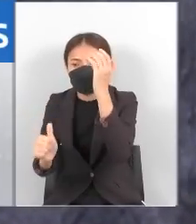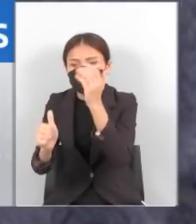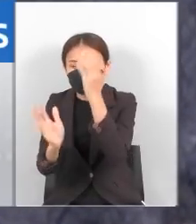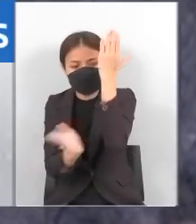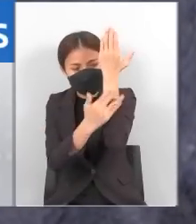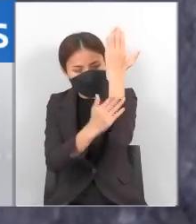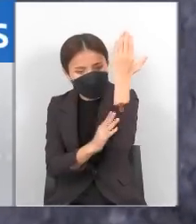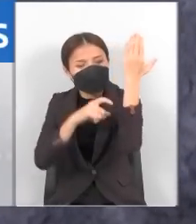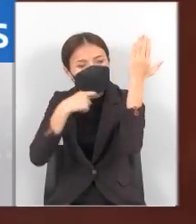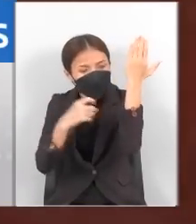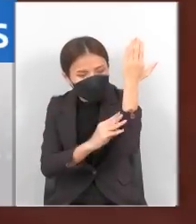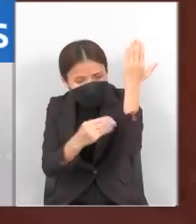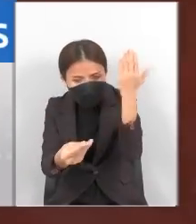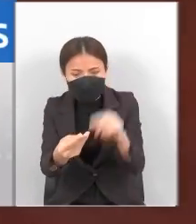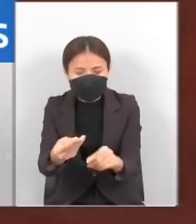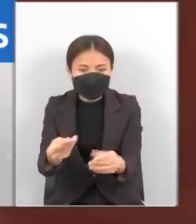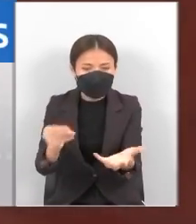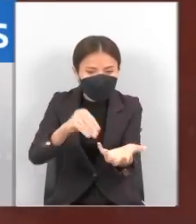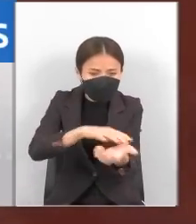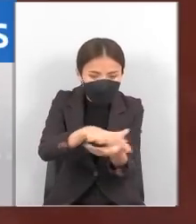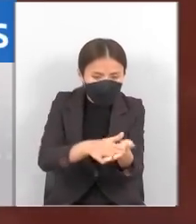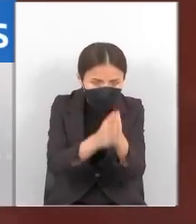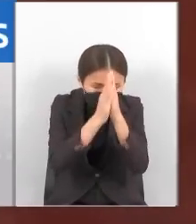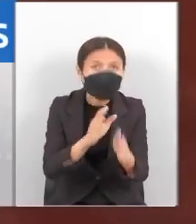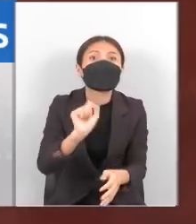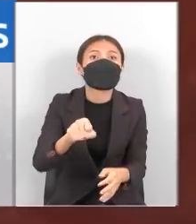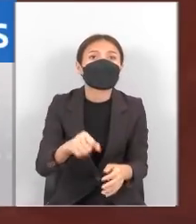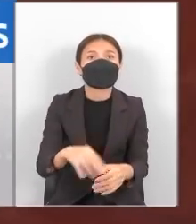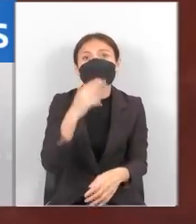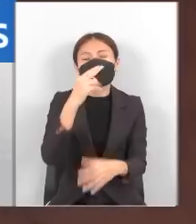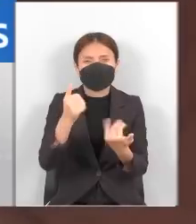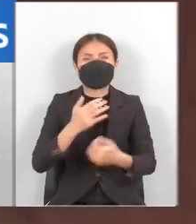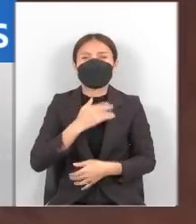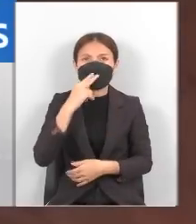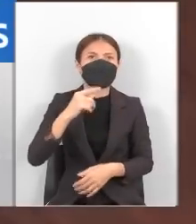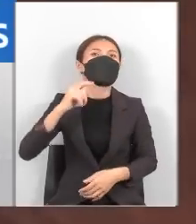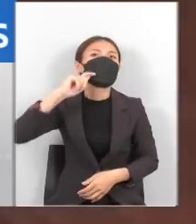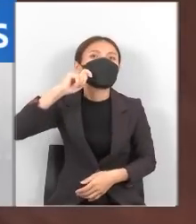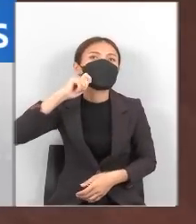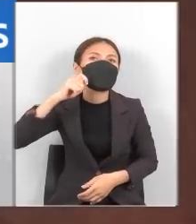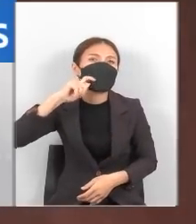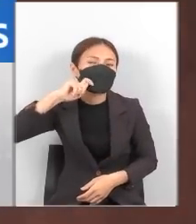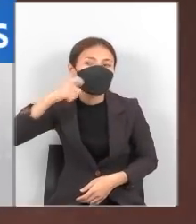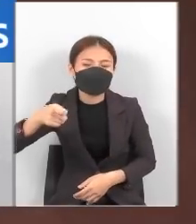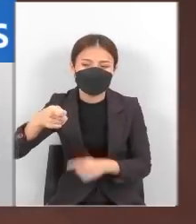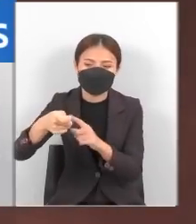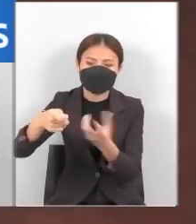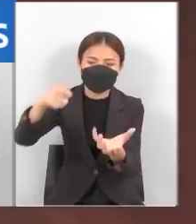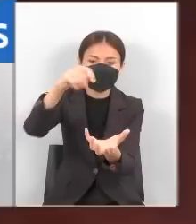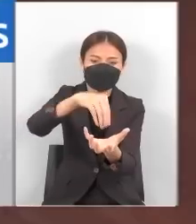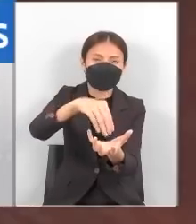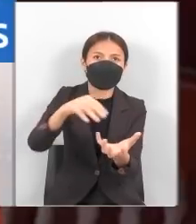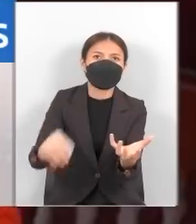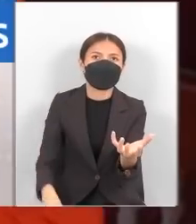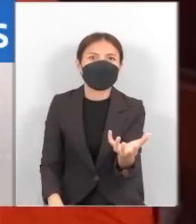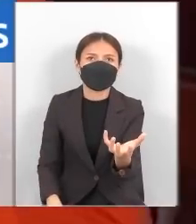นฟันนี ่ นี่อัตมานี่คือฟันอัตมาเลยนะหลุดออกมาแล้วดูท่านทำอะไร เหมือน ผสมอะ